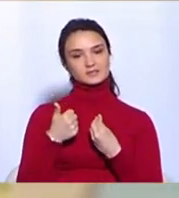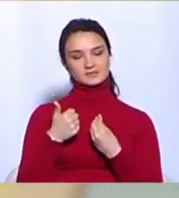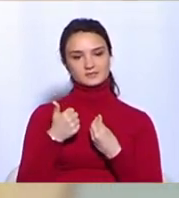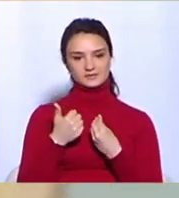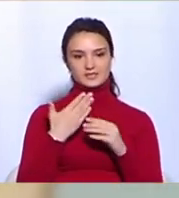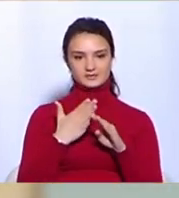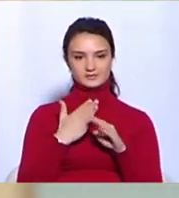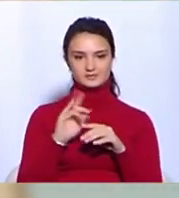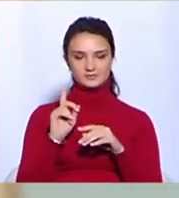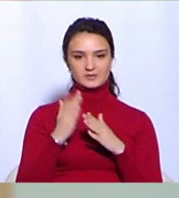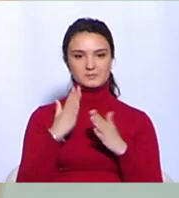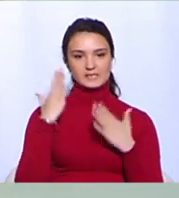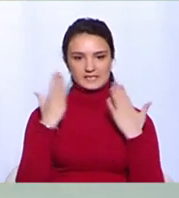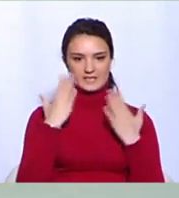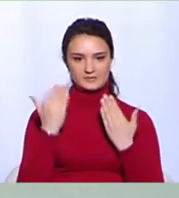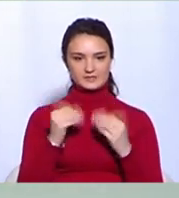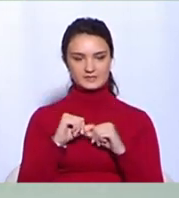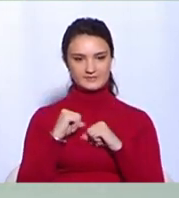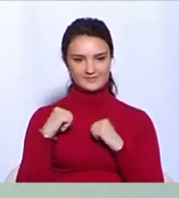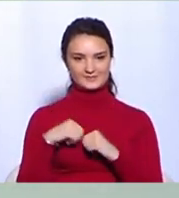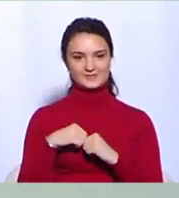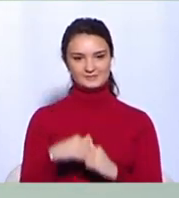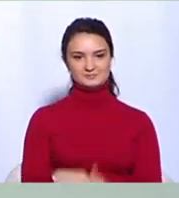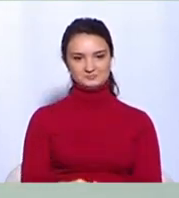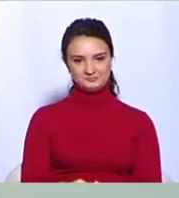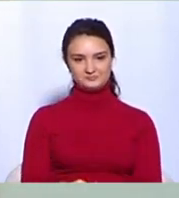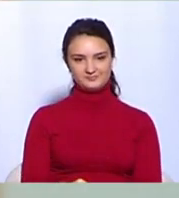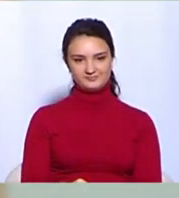კარგი არის, რო არის მხიარულება, სიყვარული.